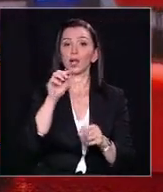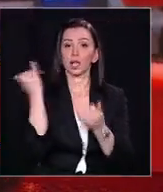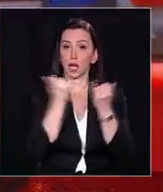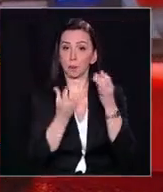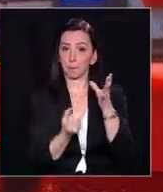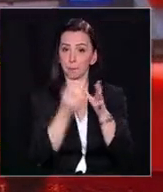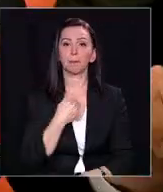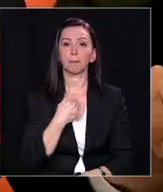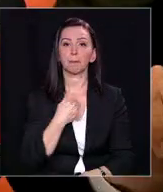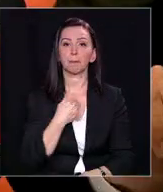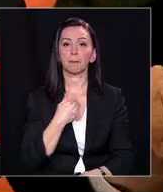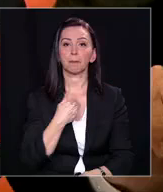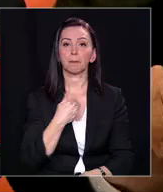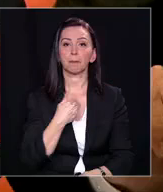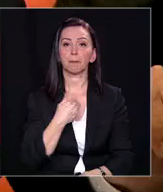sadece genel kurul da değil.